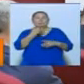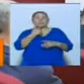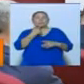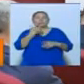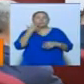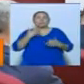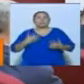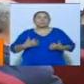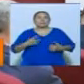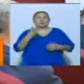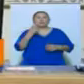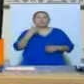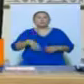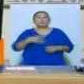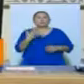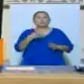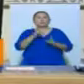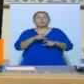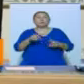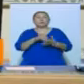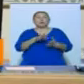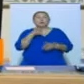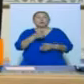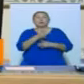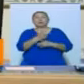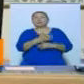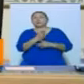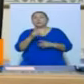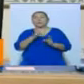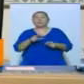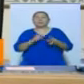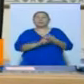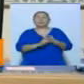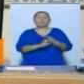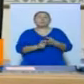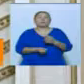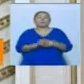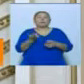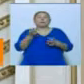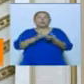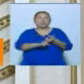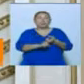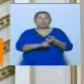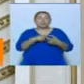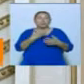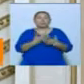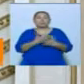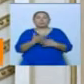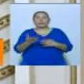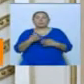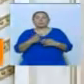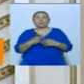күдікті 2245 жағдай тіркеліп, 1103 адамнан инфекция анықталған. Осыған байланысты 6 айдан 10 айға